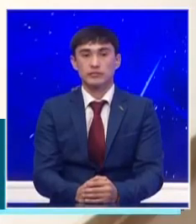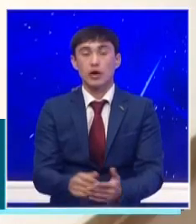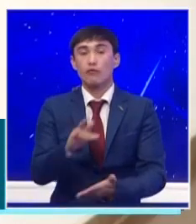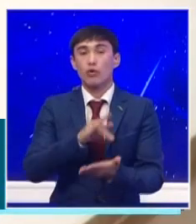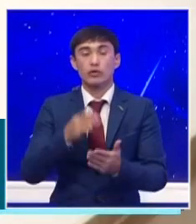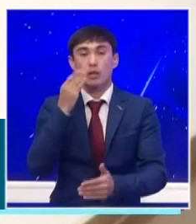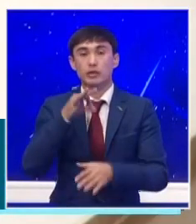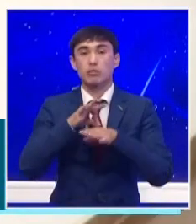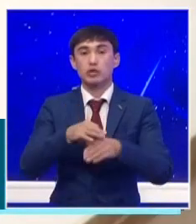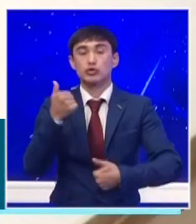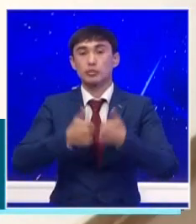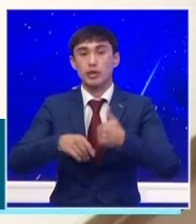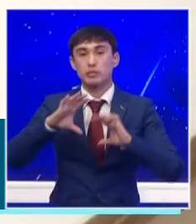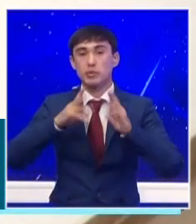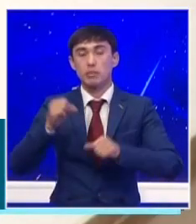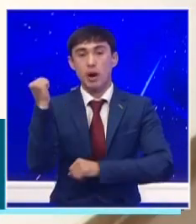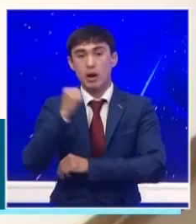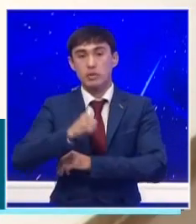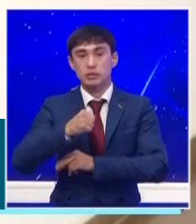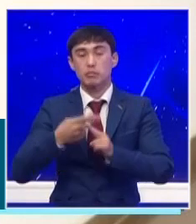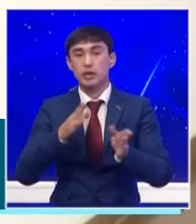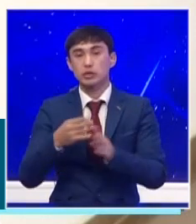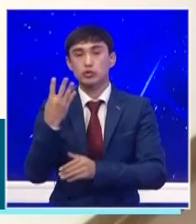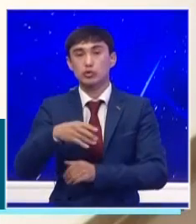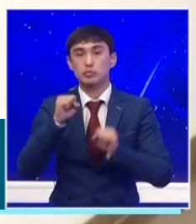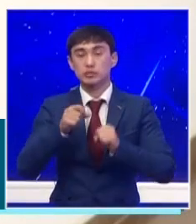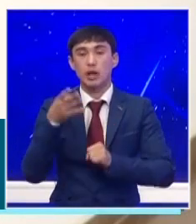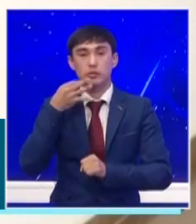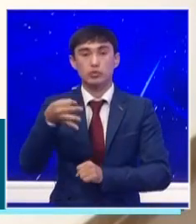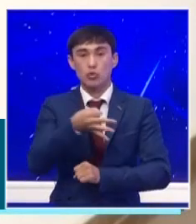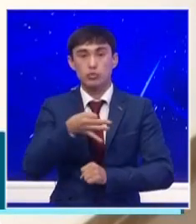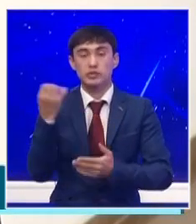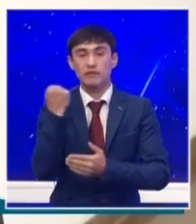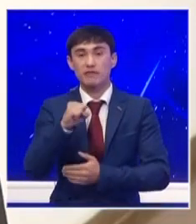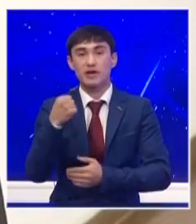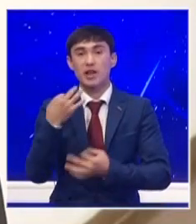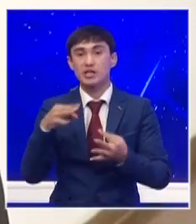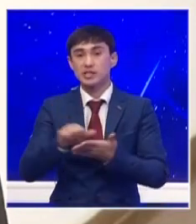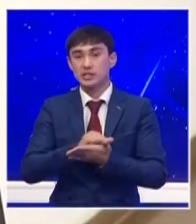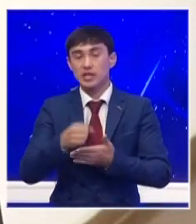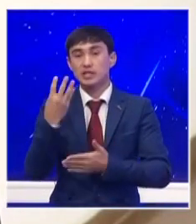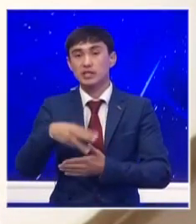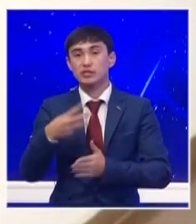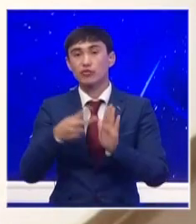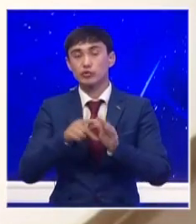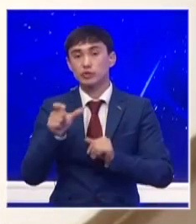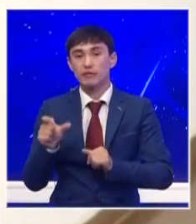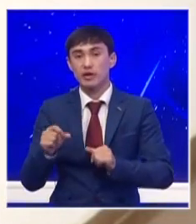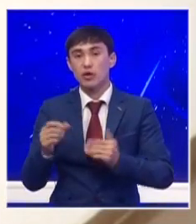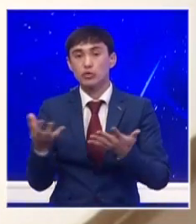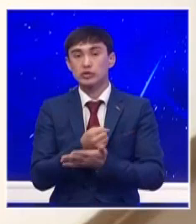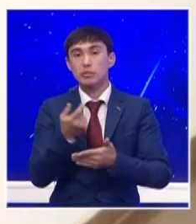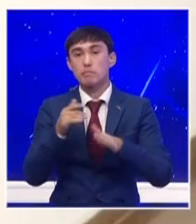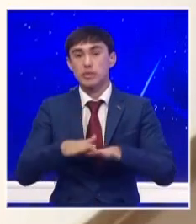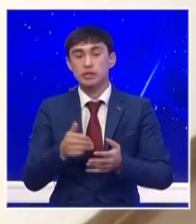в городе Алмааты прошёл Чемпионат мира по армрестлингу порядка 4 спортсменов Алматинской области завоевали лицензии и 38 участников удостоились